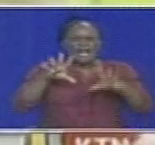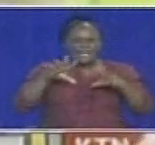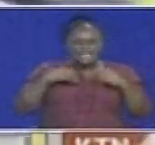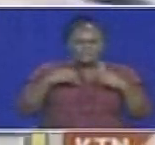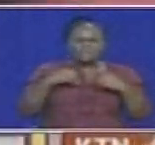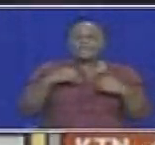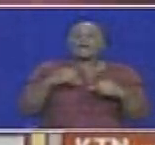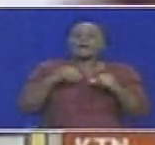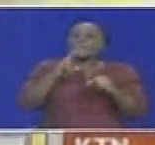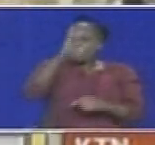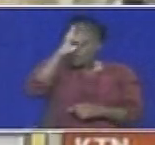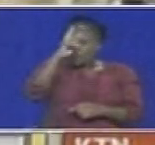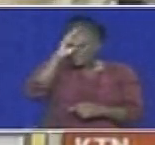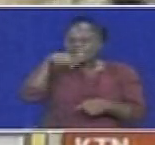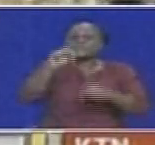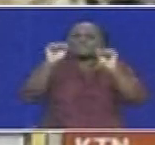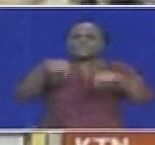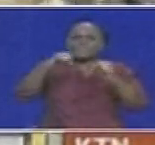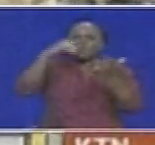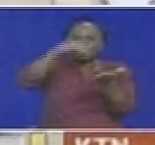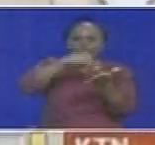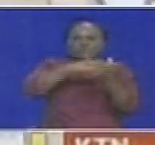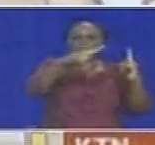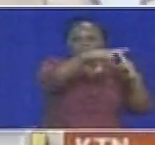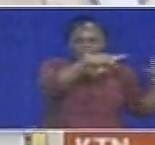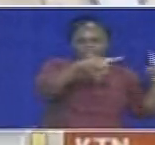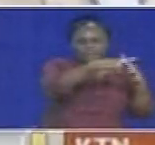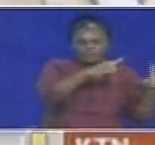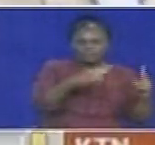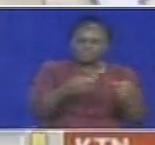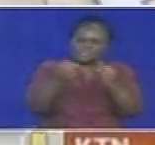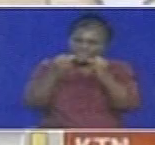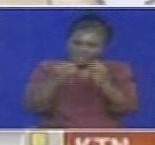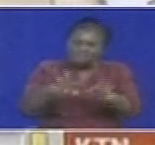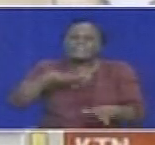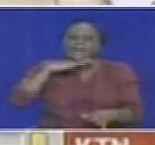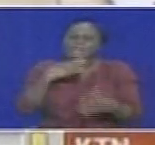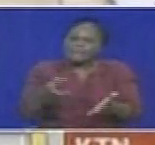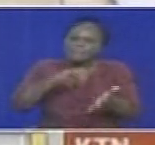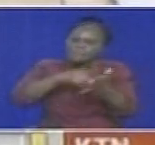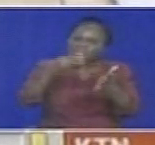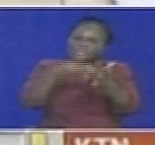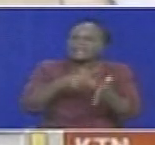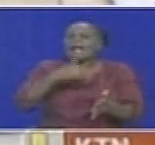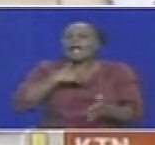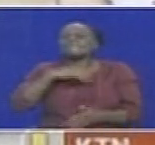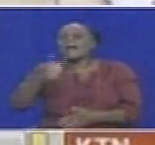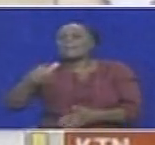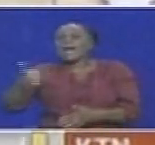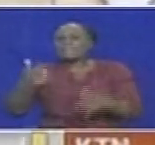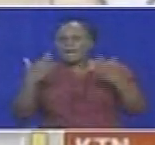kuwa polisi walihusika katika mauaji hayo. Kama wameuawa hapa, nikumaanisha pengine iko watu wengine wamewaleta